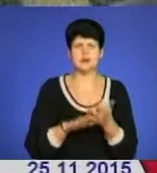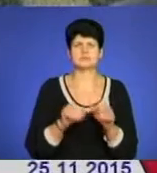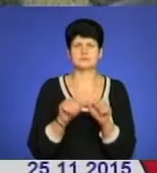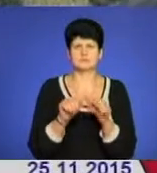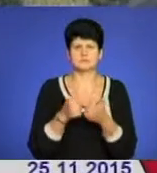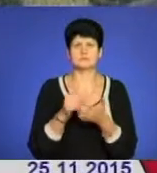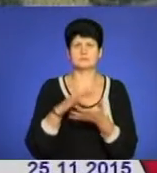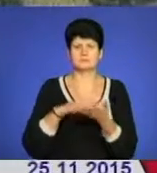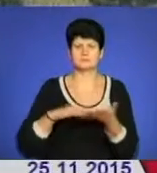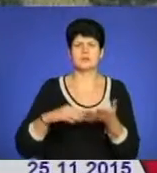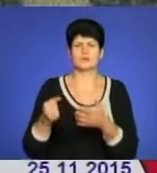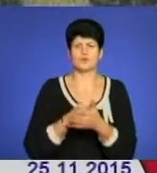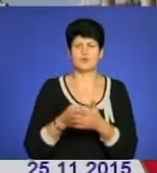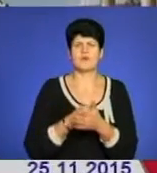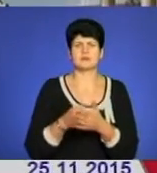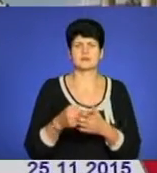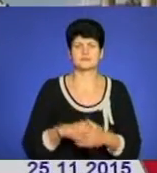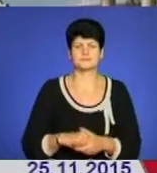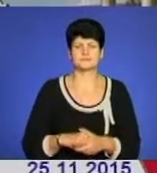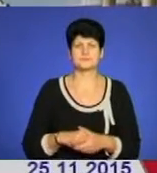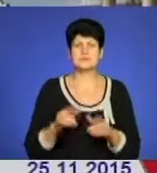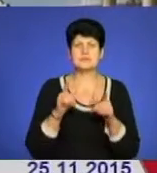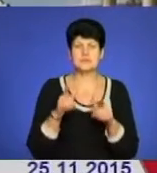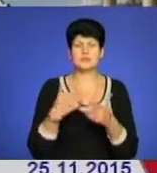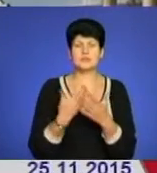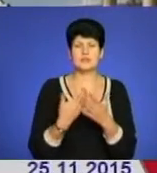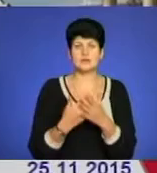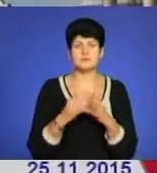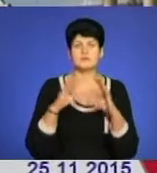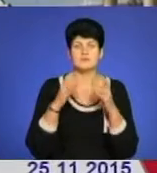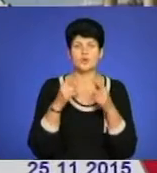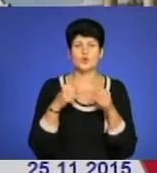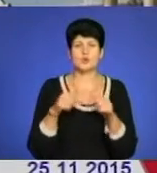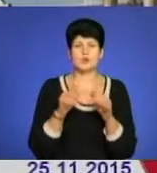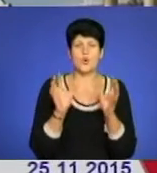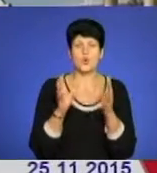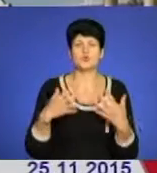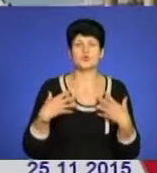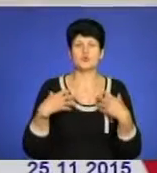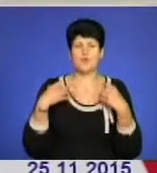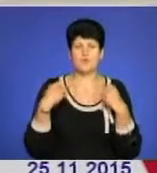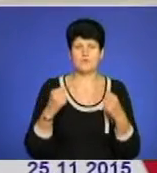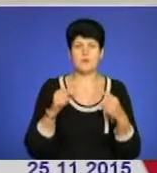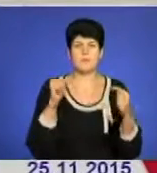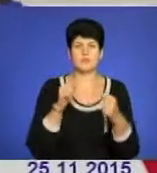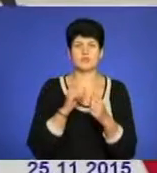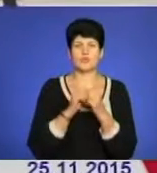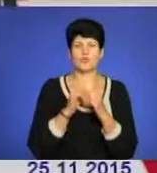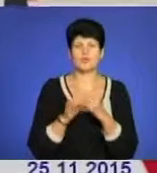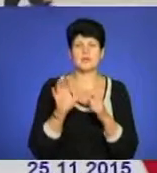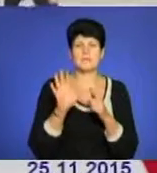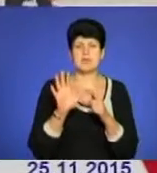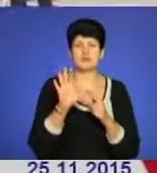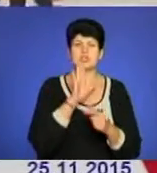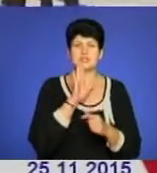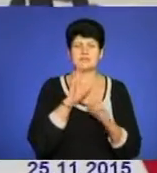і добиватися чогось. Згідно з даними Всесвітньої організації охорони здоров'я, проти кожної п'ятої жінки